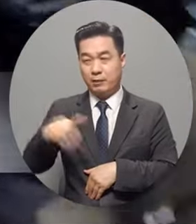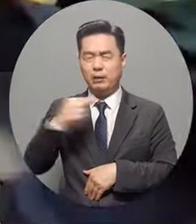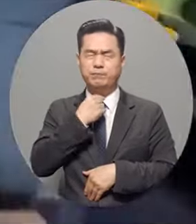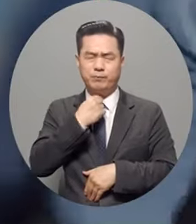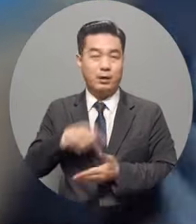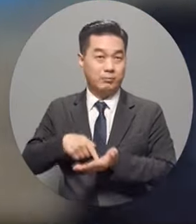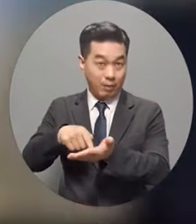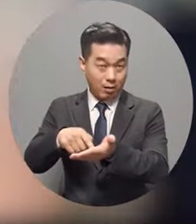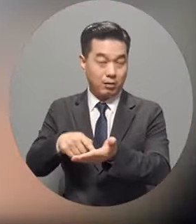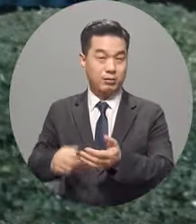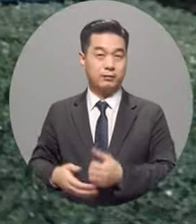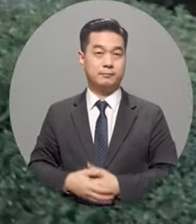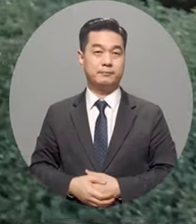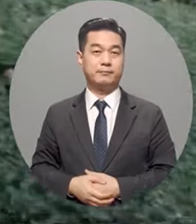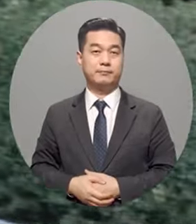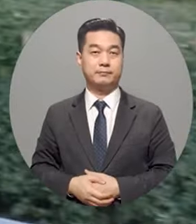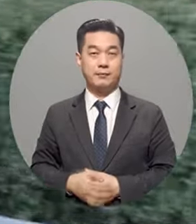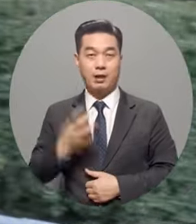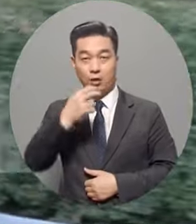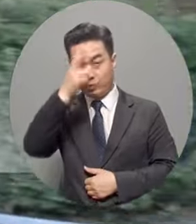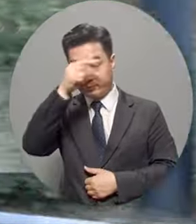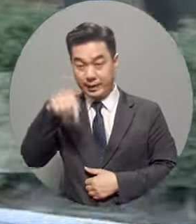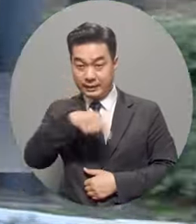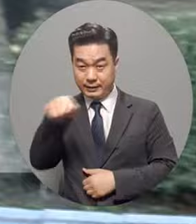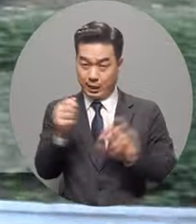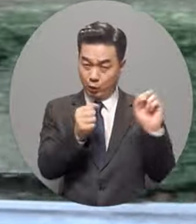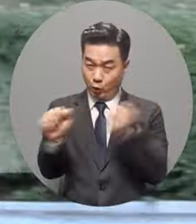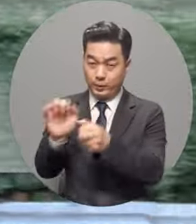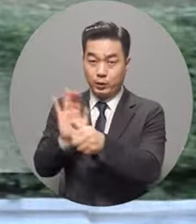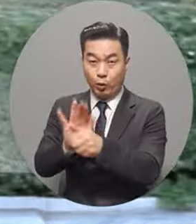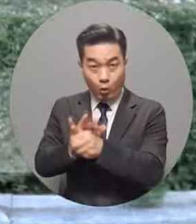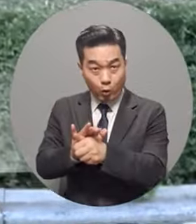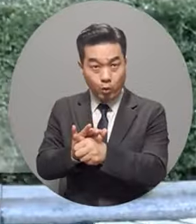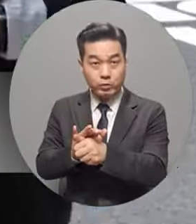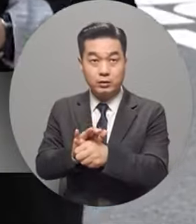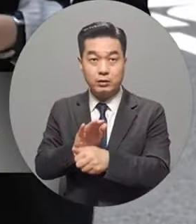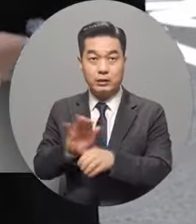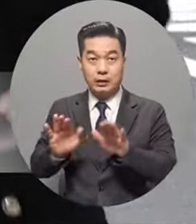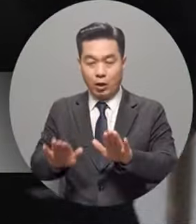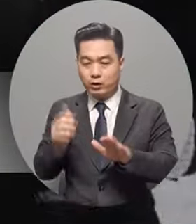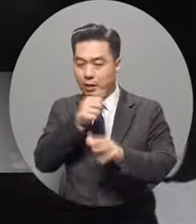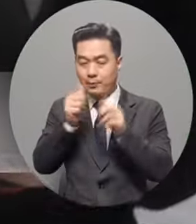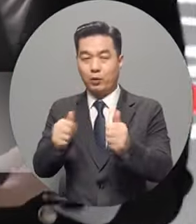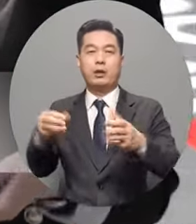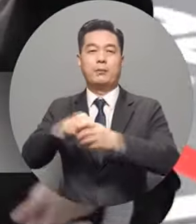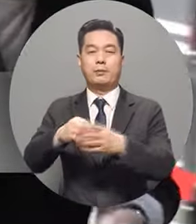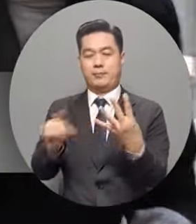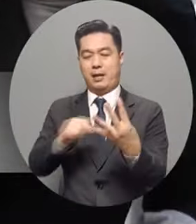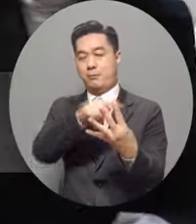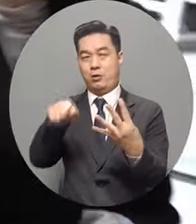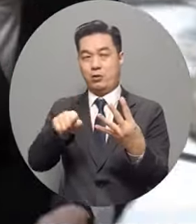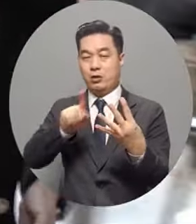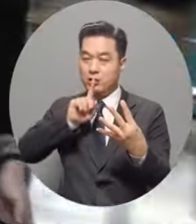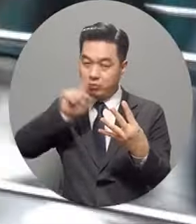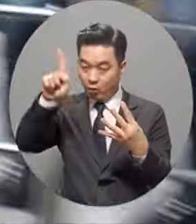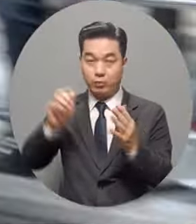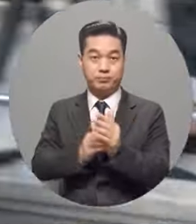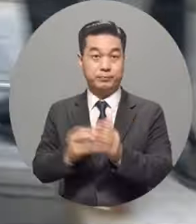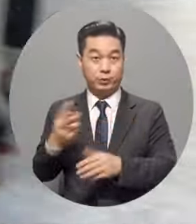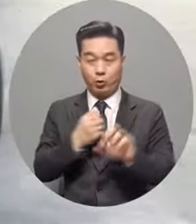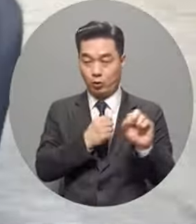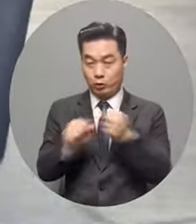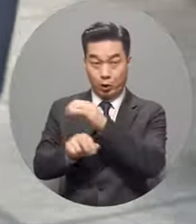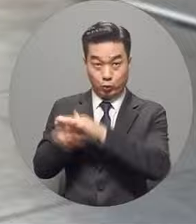것으로 조사됐습니다. 검찰은 이들의 도피를 도운 혐의로 현직 변호사를 포함해 4명도 기소했습니다. 또 도주